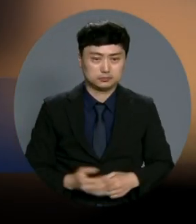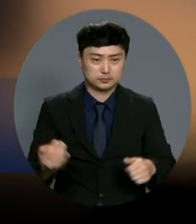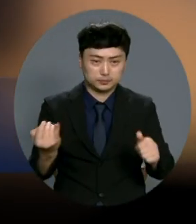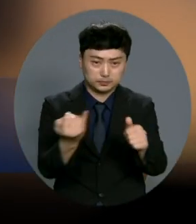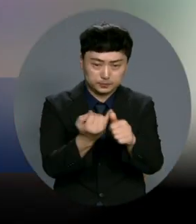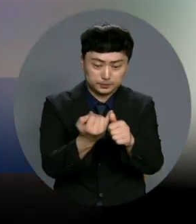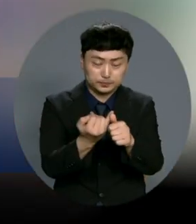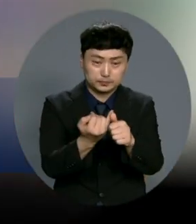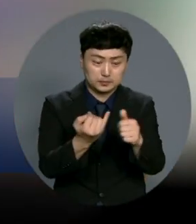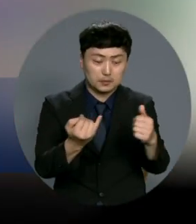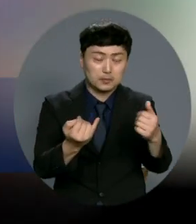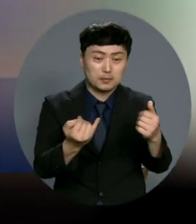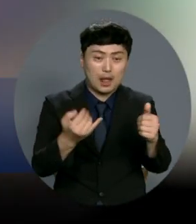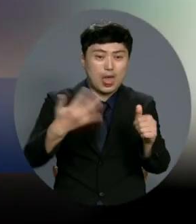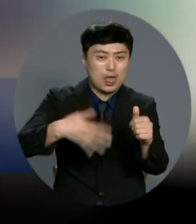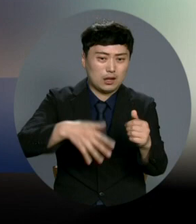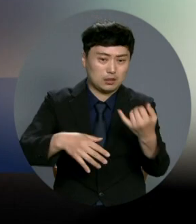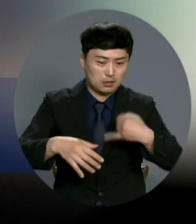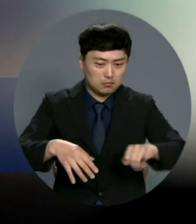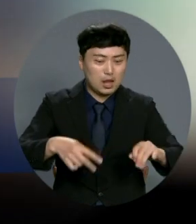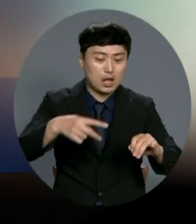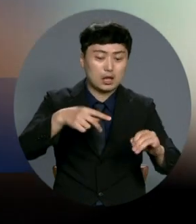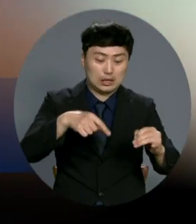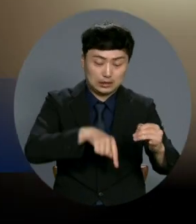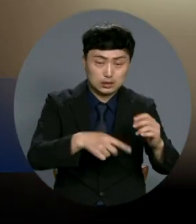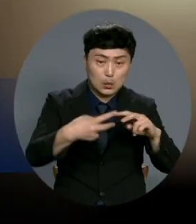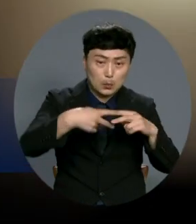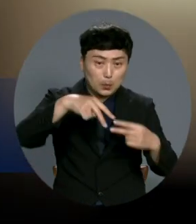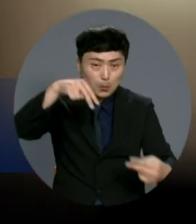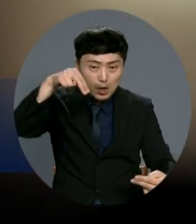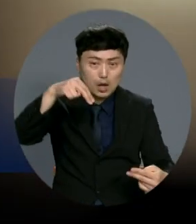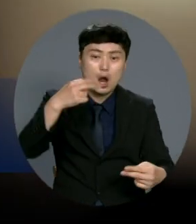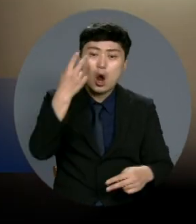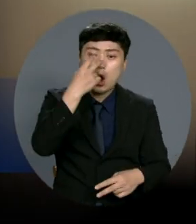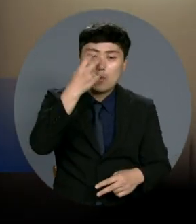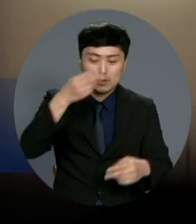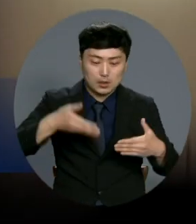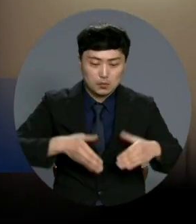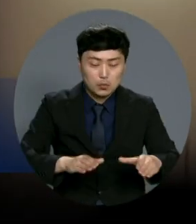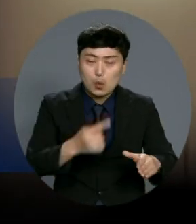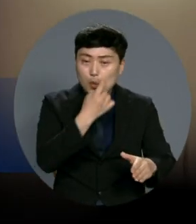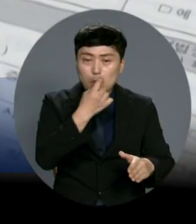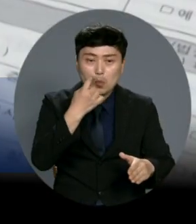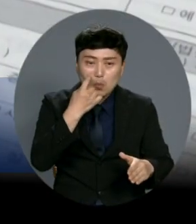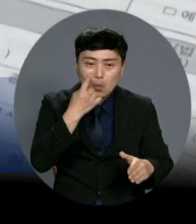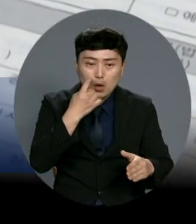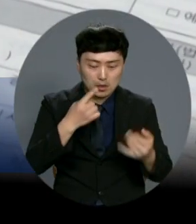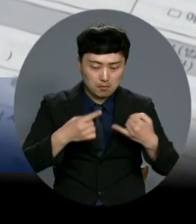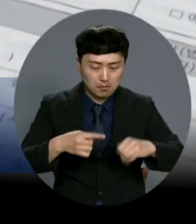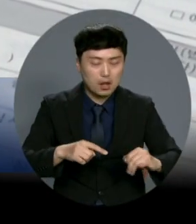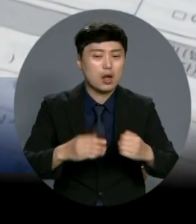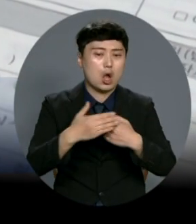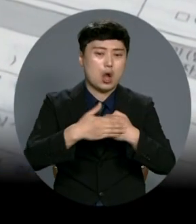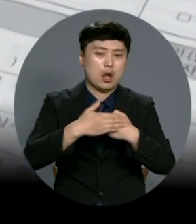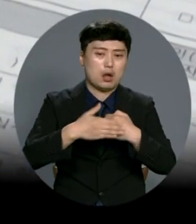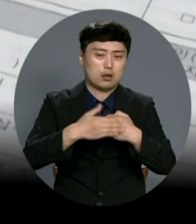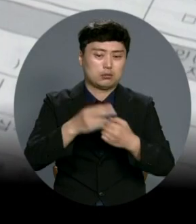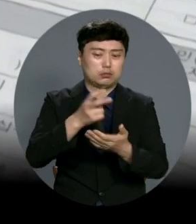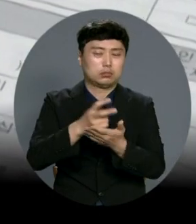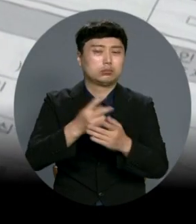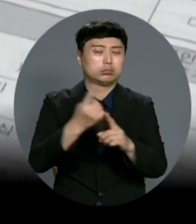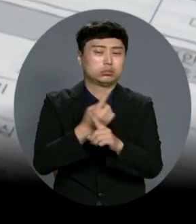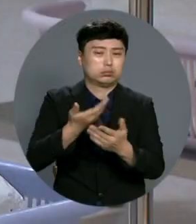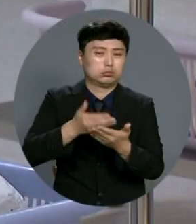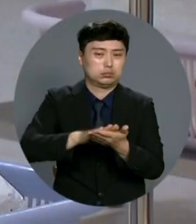결과나 출생증명서 등이 있는 경우에 해당한다면 임시적으로나마 자녀가 의료보험 혜택 등을 받을 수 있도록 제도가 정비될